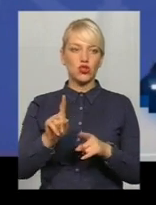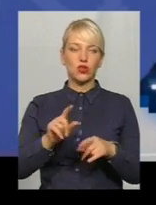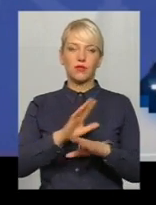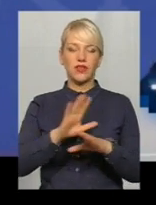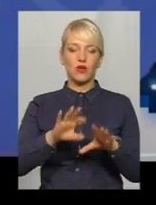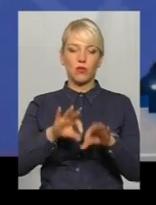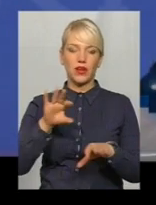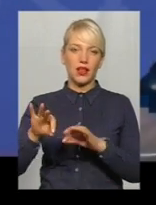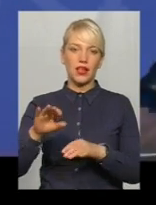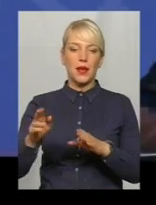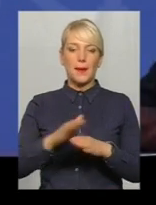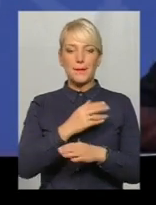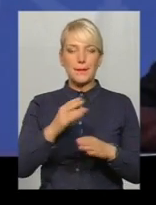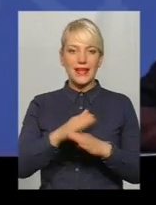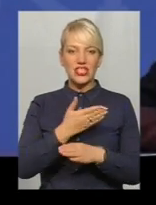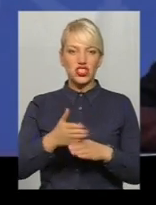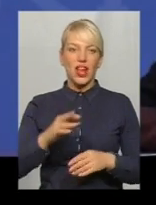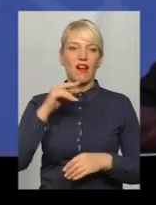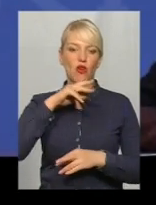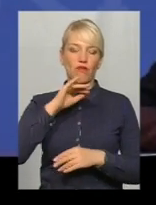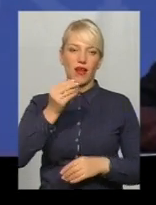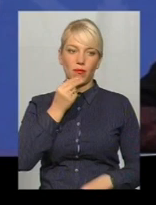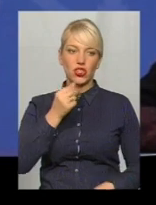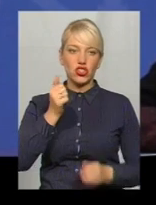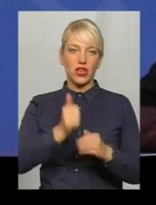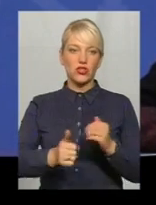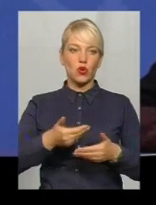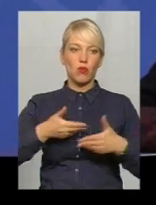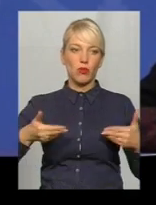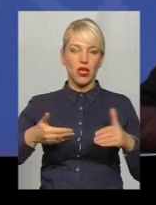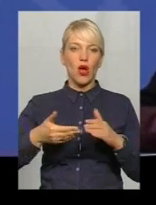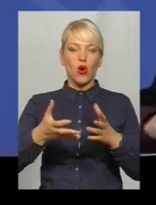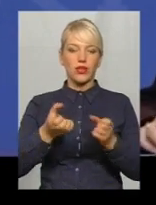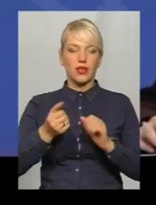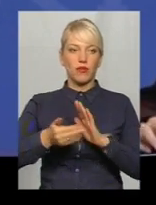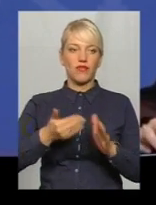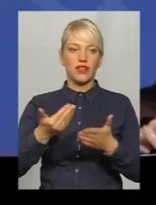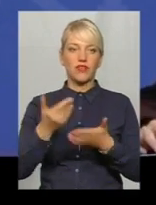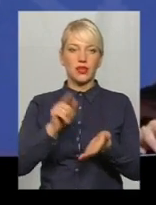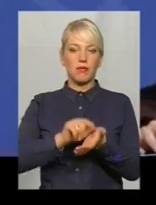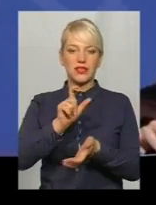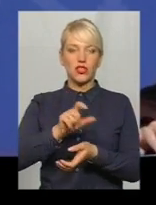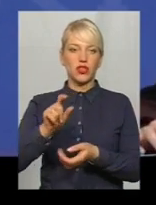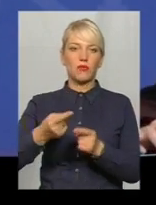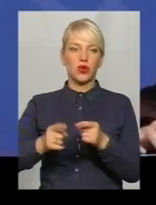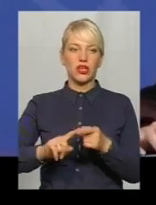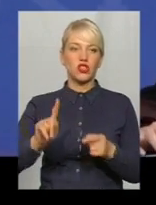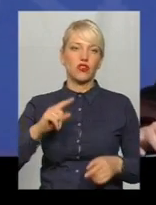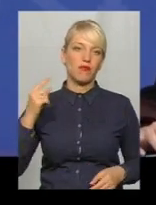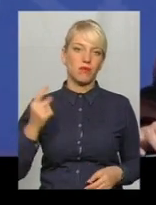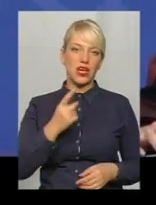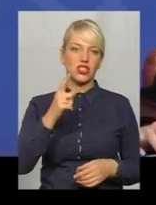і їжею. Часто ми отримуємо відгуки саме від пенсіонерів про те, що вперше за